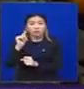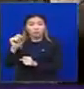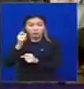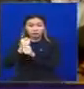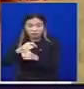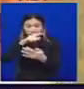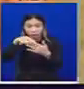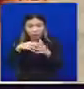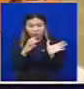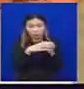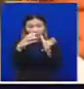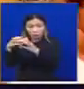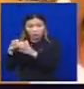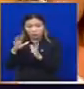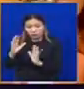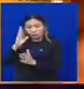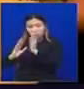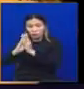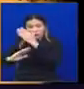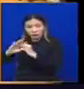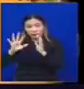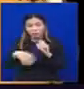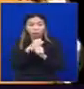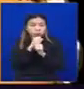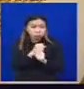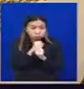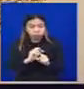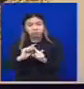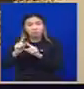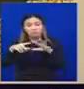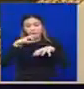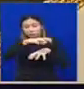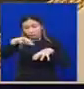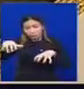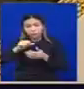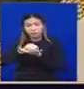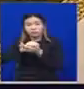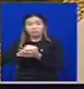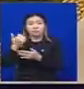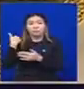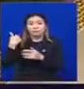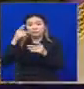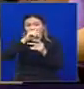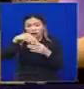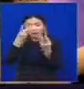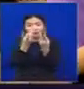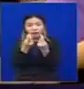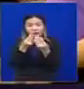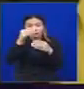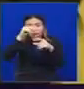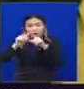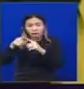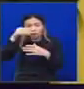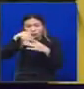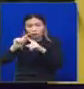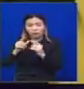ธิ์ออกเสียงเป็นกลุ่มสำหรับผู้พิการและผู้สูงอายุในการจัดเตรียมหน่วยออกเสียงพิเศษให้สามารถลงคะแนนได้อย่างสะดวกเหมาะสมกับส